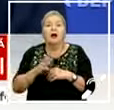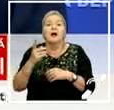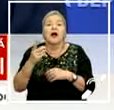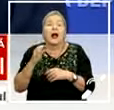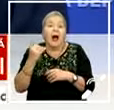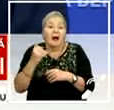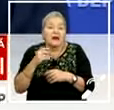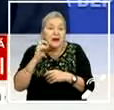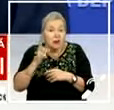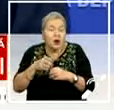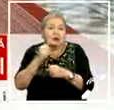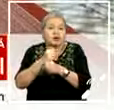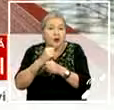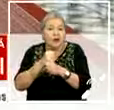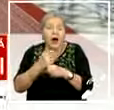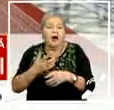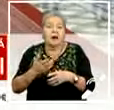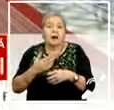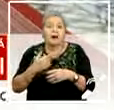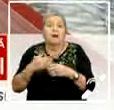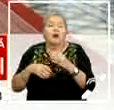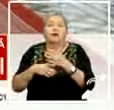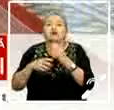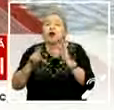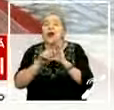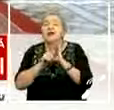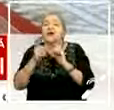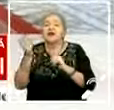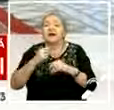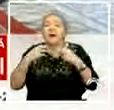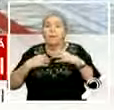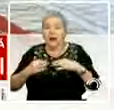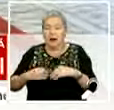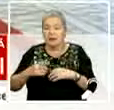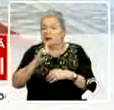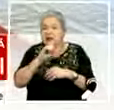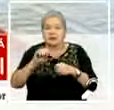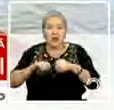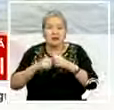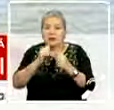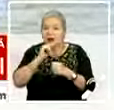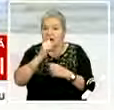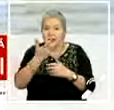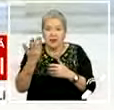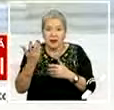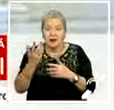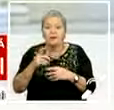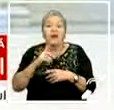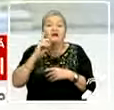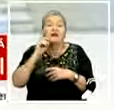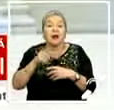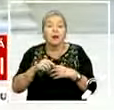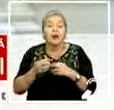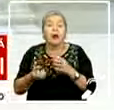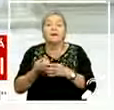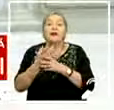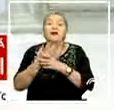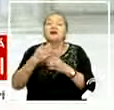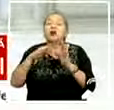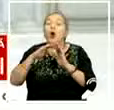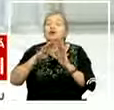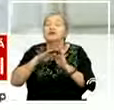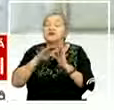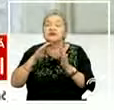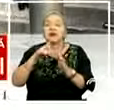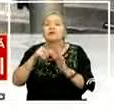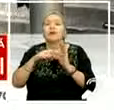pe care trebuiau să o facă deja prin legea aflată în Parlament, dar nu s-a întâmplat acest lucru și trebuie îndeplinit jalonul PNRR. Drept